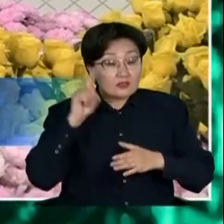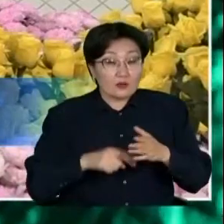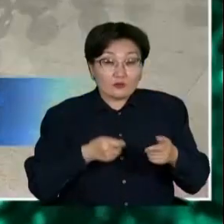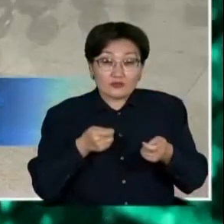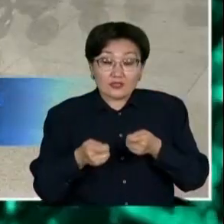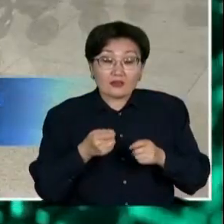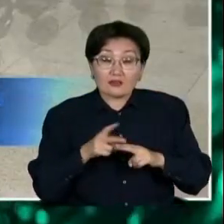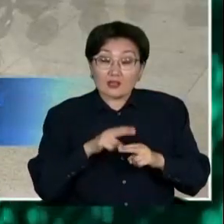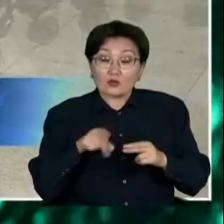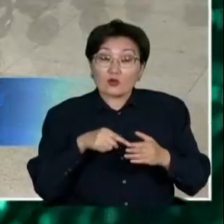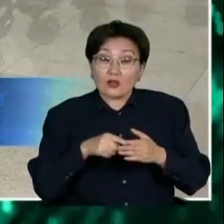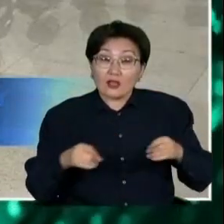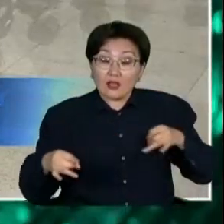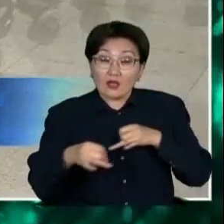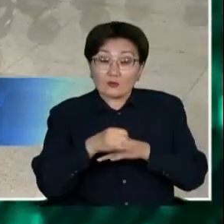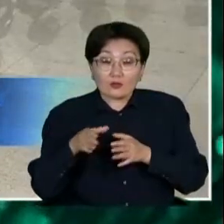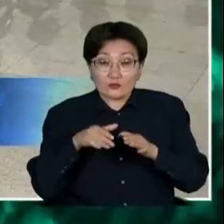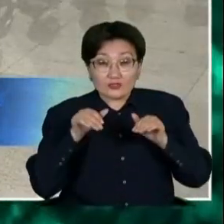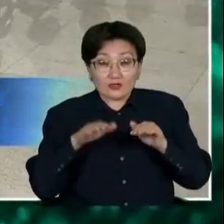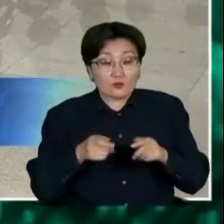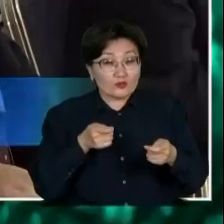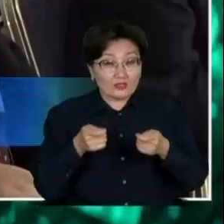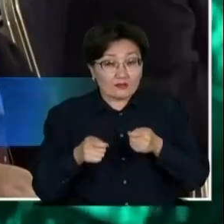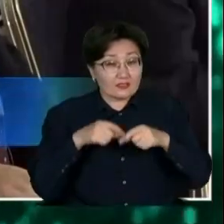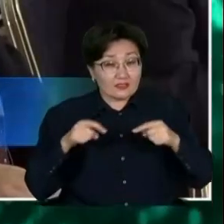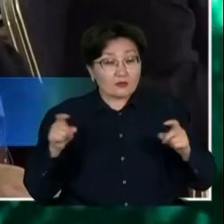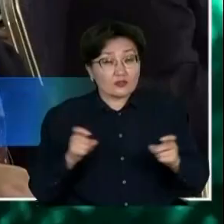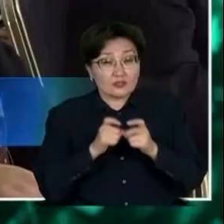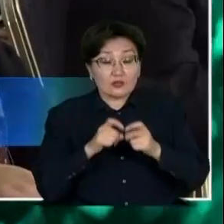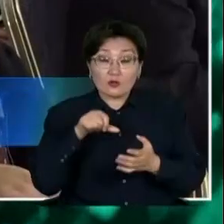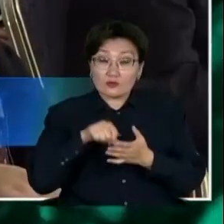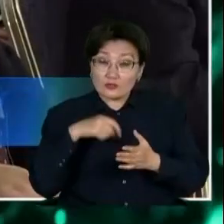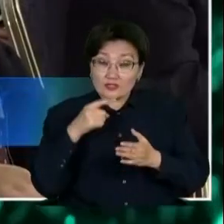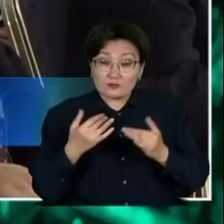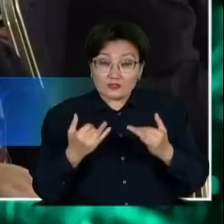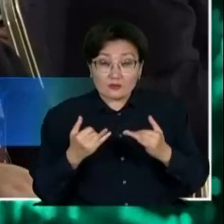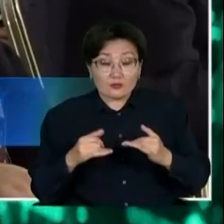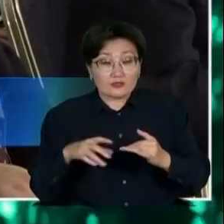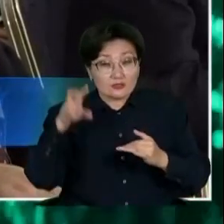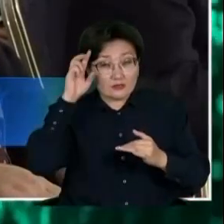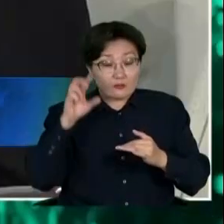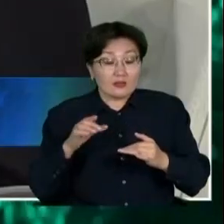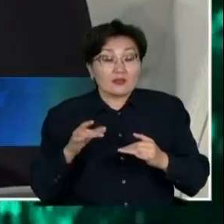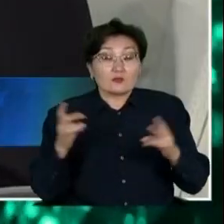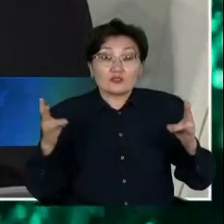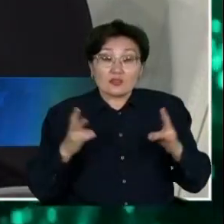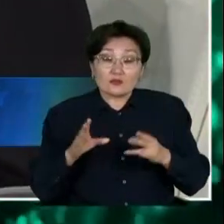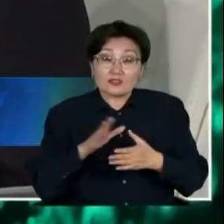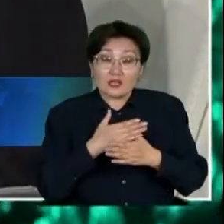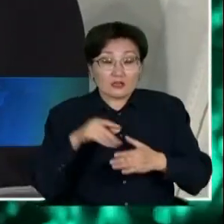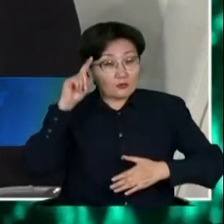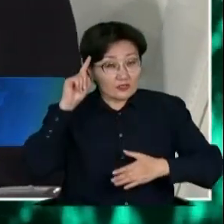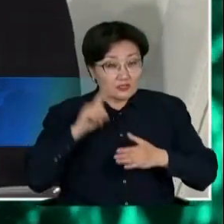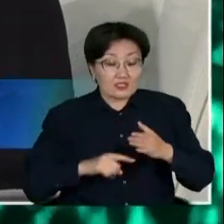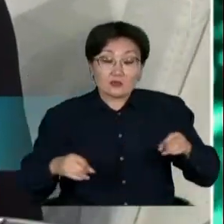обсуждают пути решения и урегулирования различных конфликтов. Участники отмечают, что сегодня странам как никогда нужен